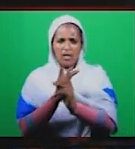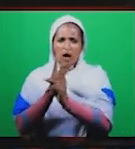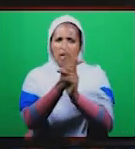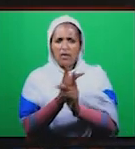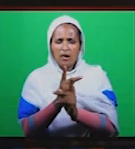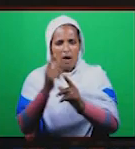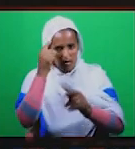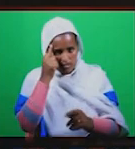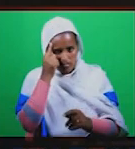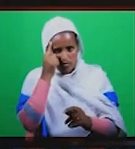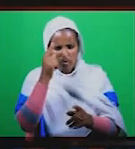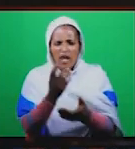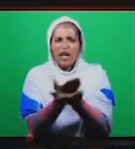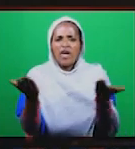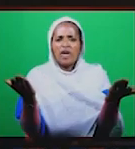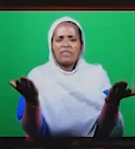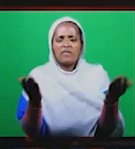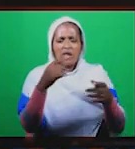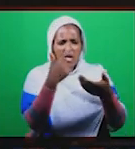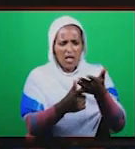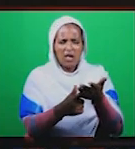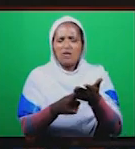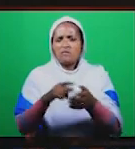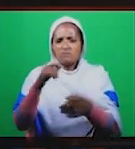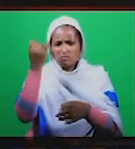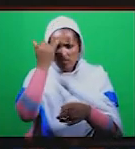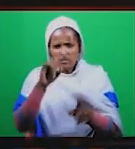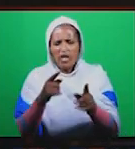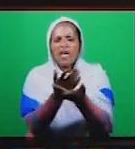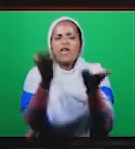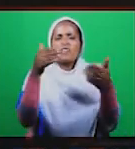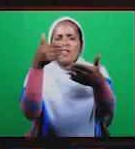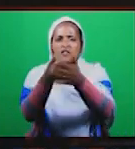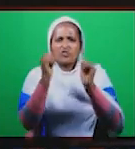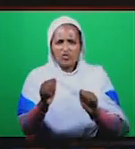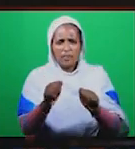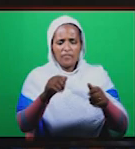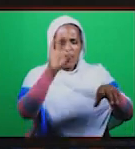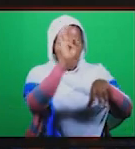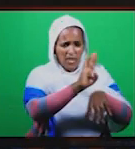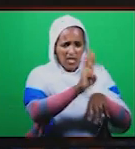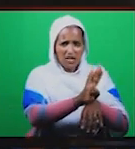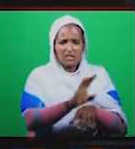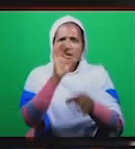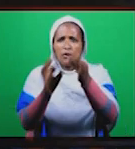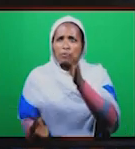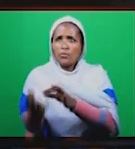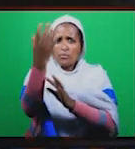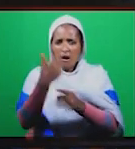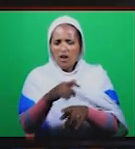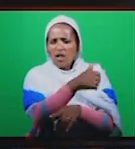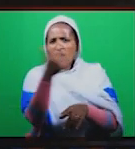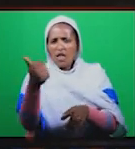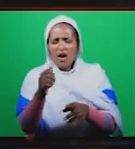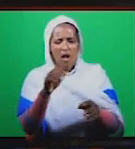ወቁ፣ የምትሄዱበትን ወቁ፣ የምታስቡትን ነገር በጥንቃቄ አስቡ። ይሄ